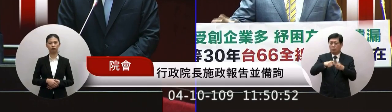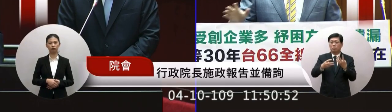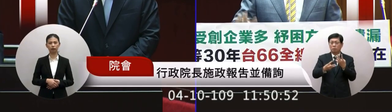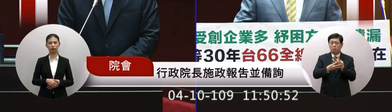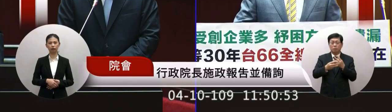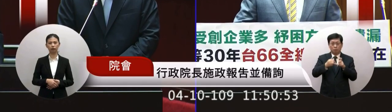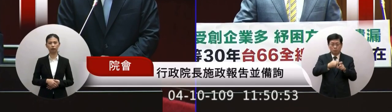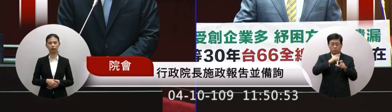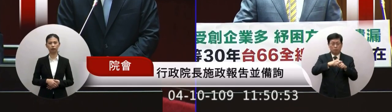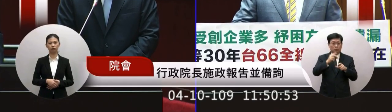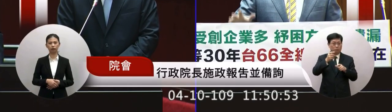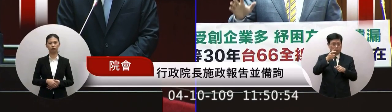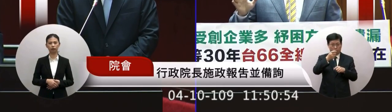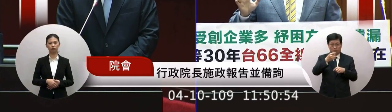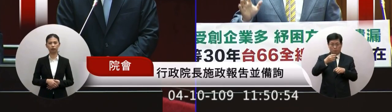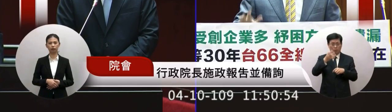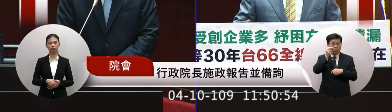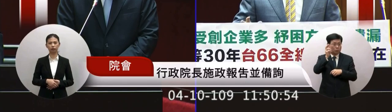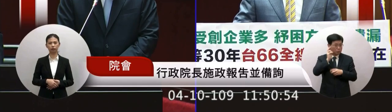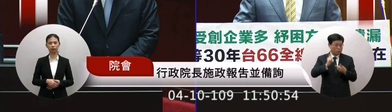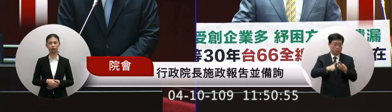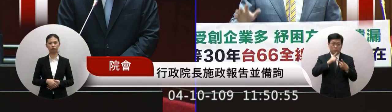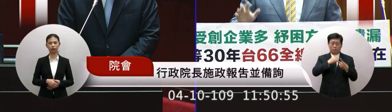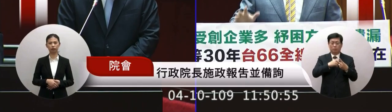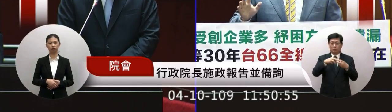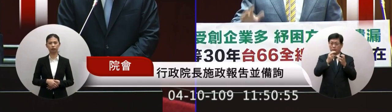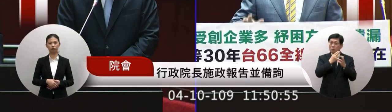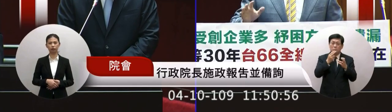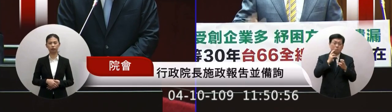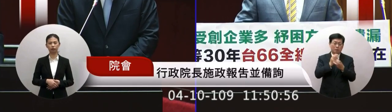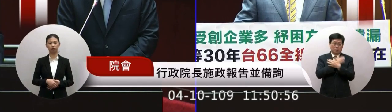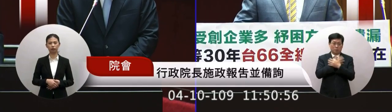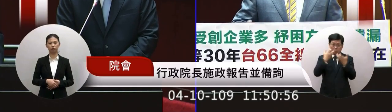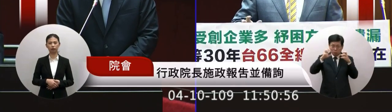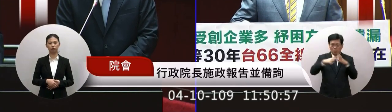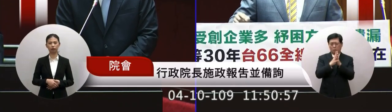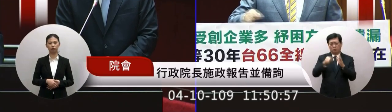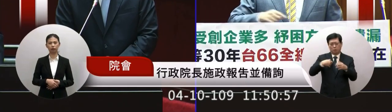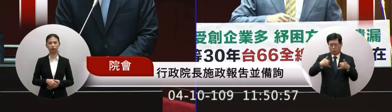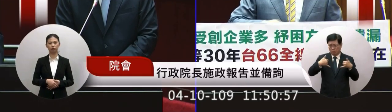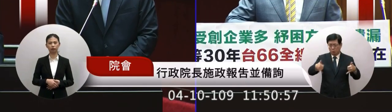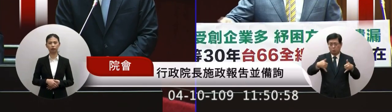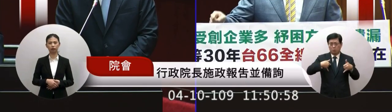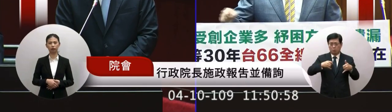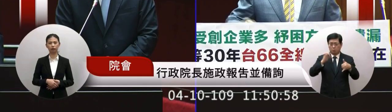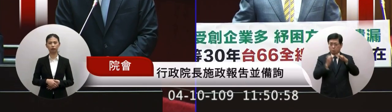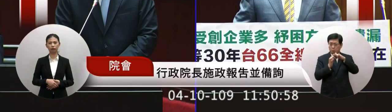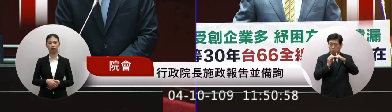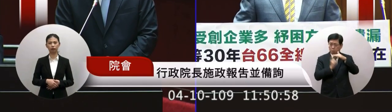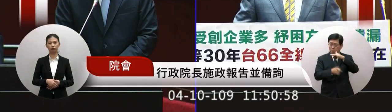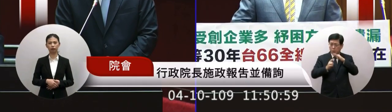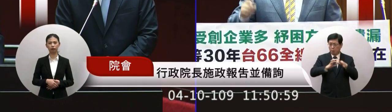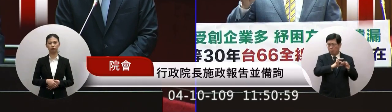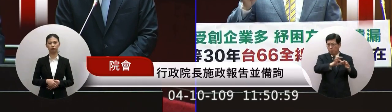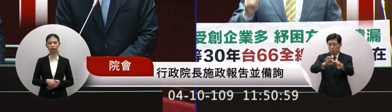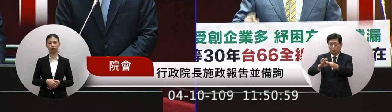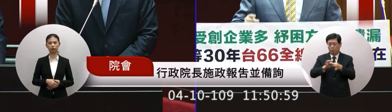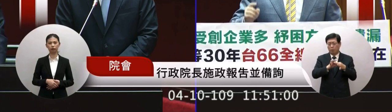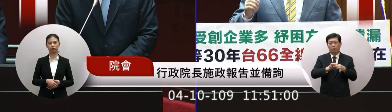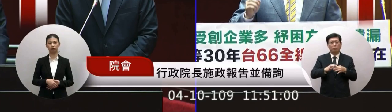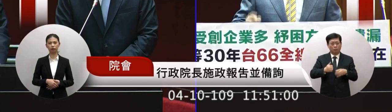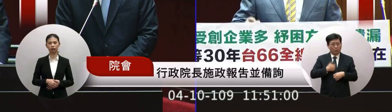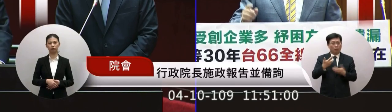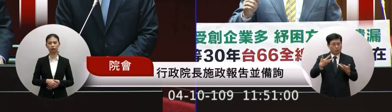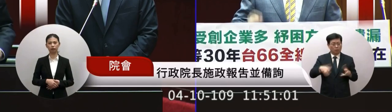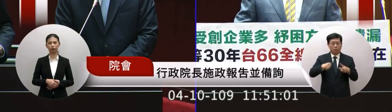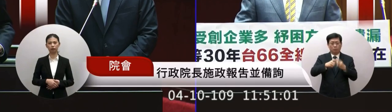工业区、大冶工业区，还有我们杨梅的幼师工业区，都在这几条道路好的快速道路的连接里面。那这个有非常